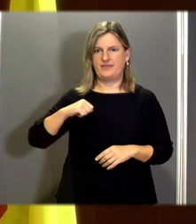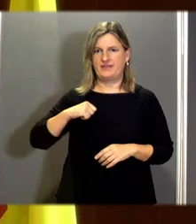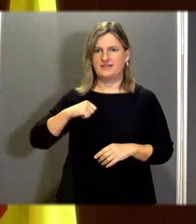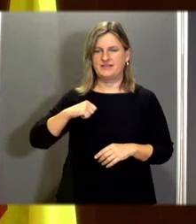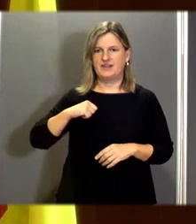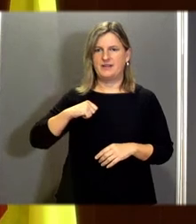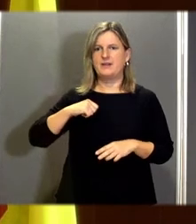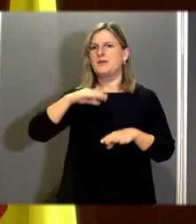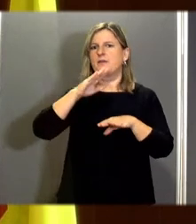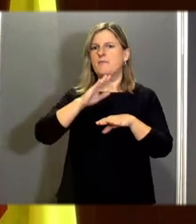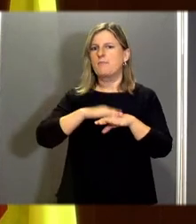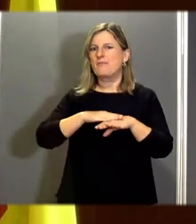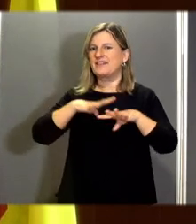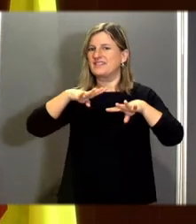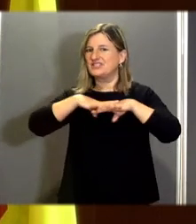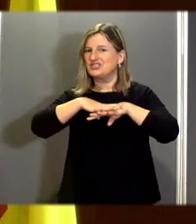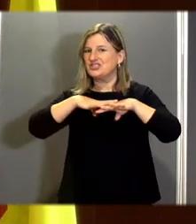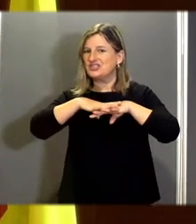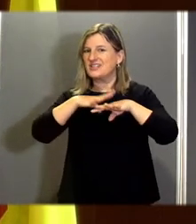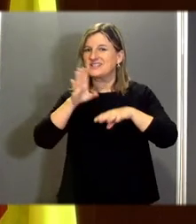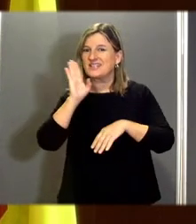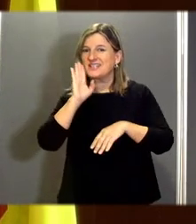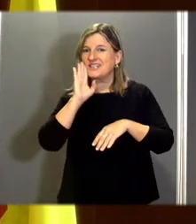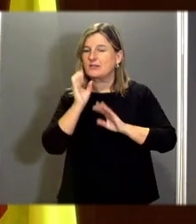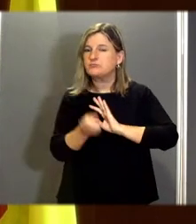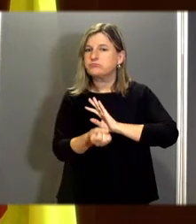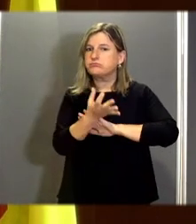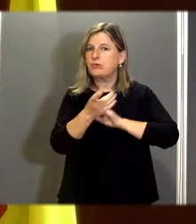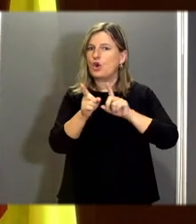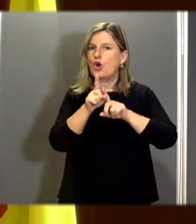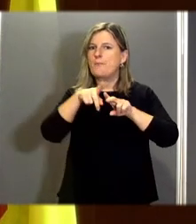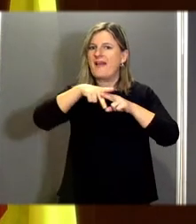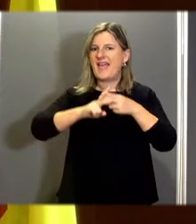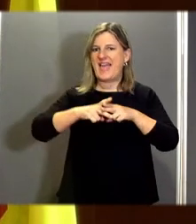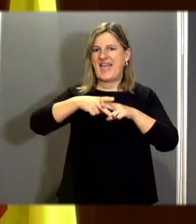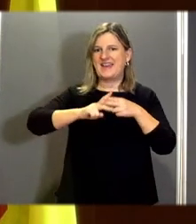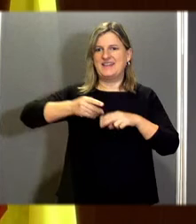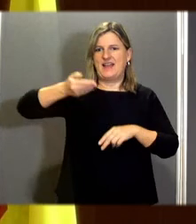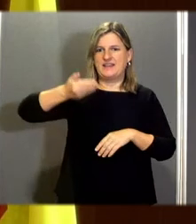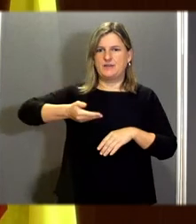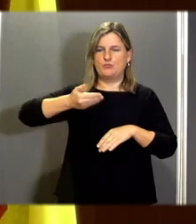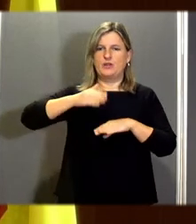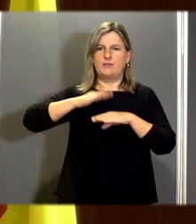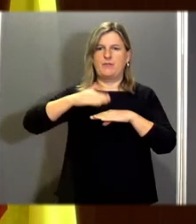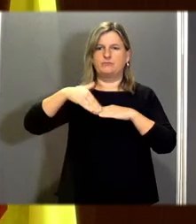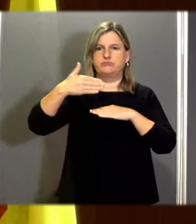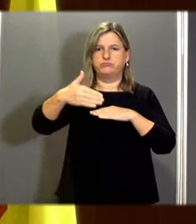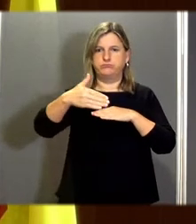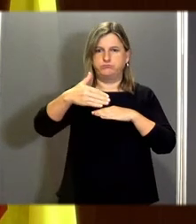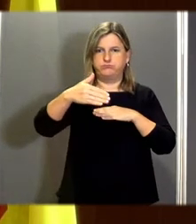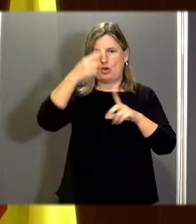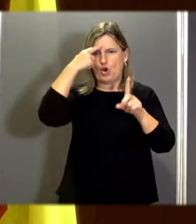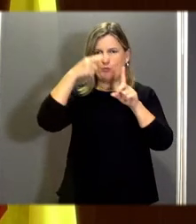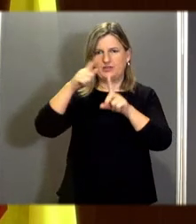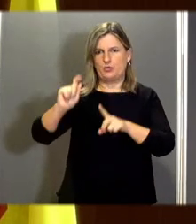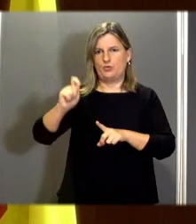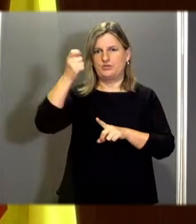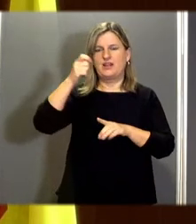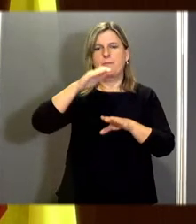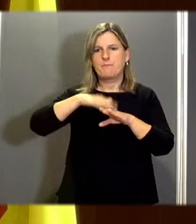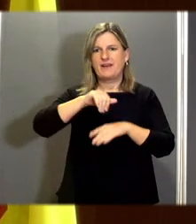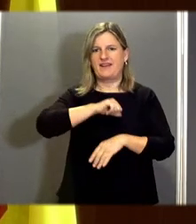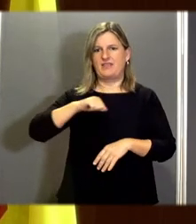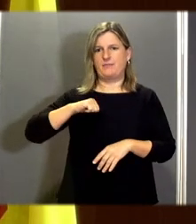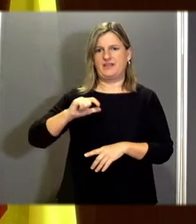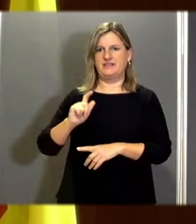fer d'aquesta xarxa una eina decisiva per la nostra finalitat, per la nostra